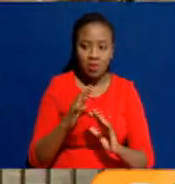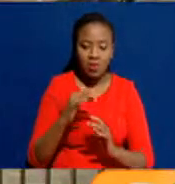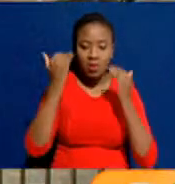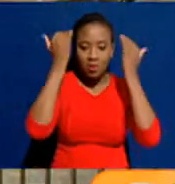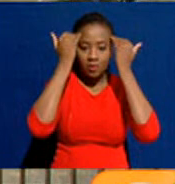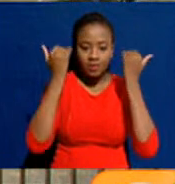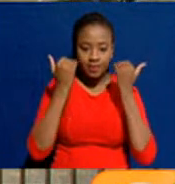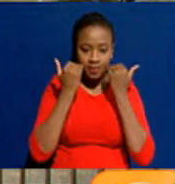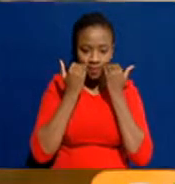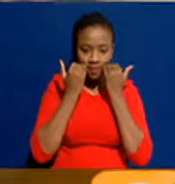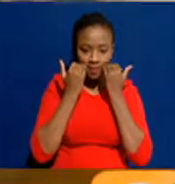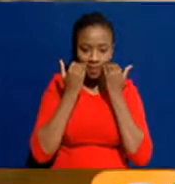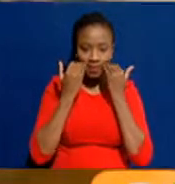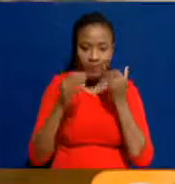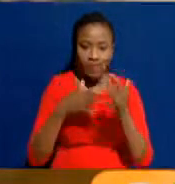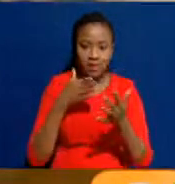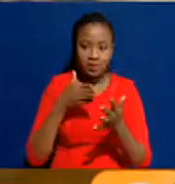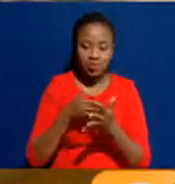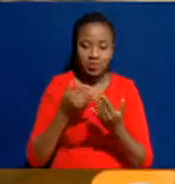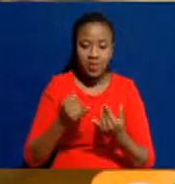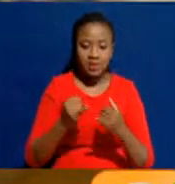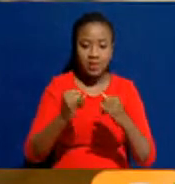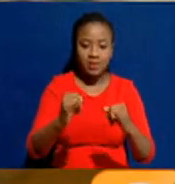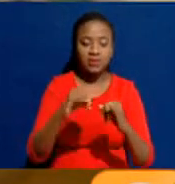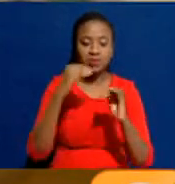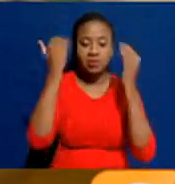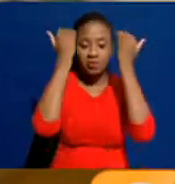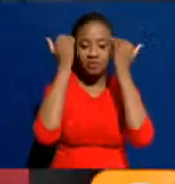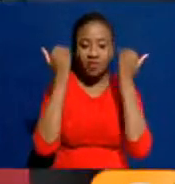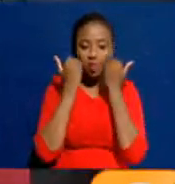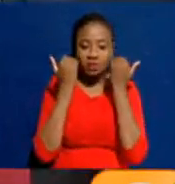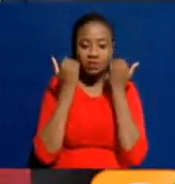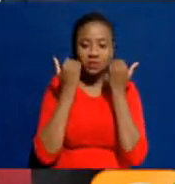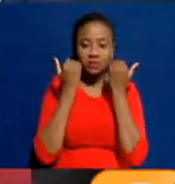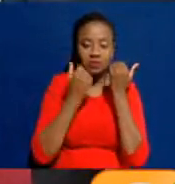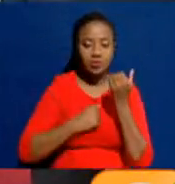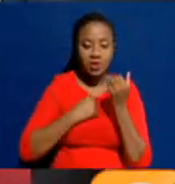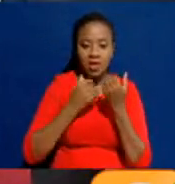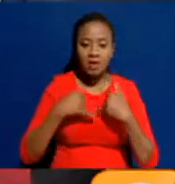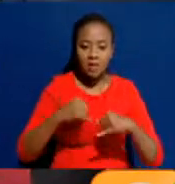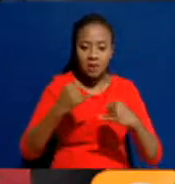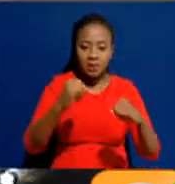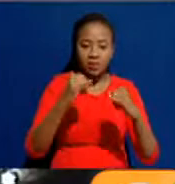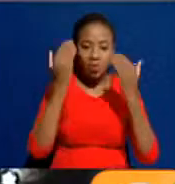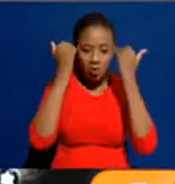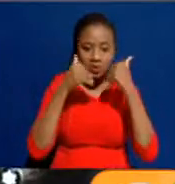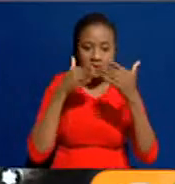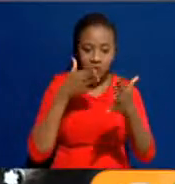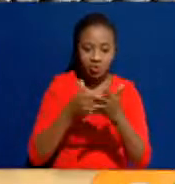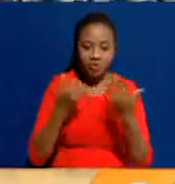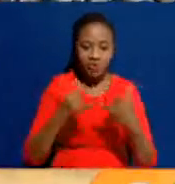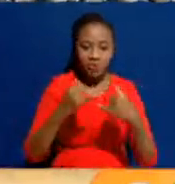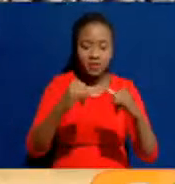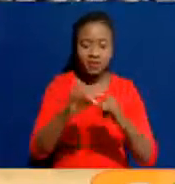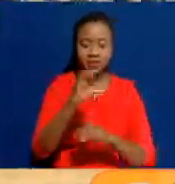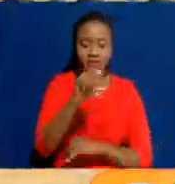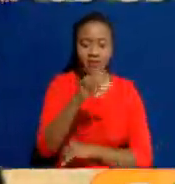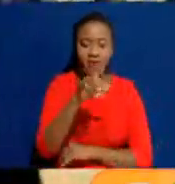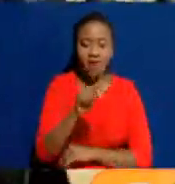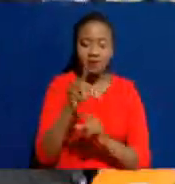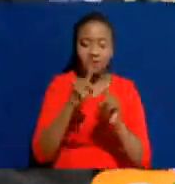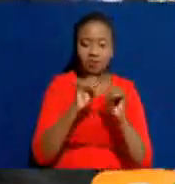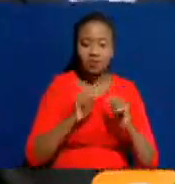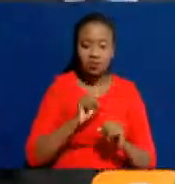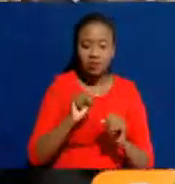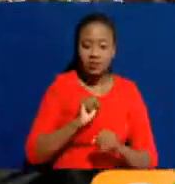mahakama lililozuia utekelezaji wa sheria ya fedha ya mwaka 2023. Seneta wa